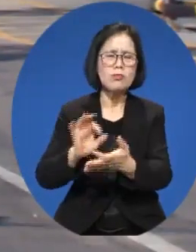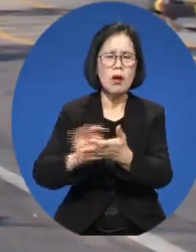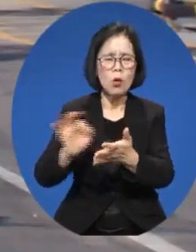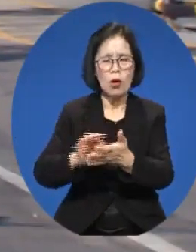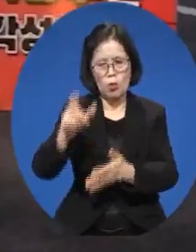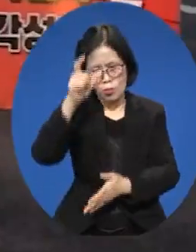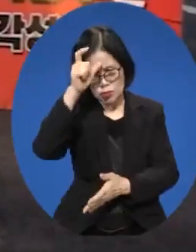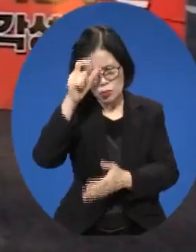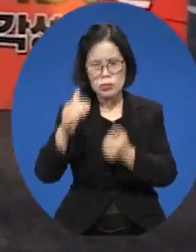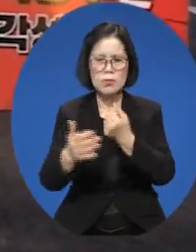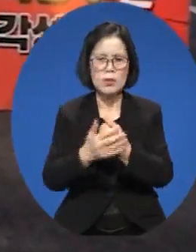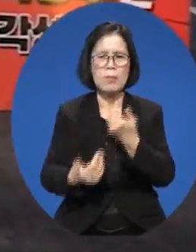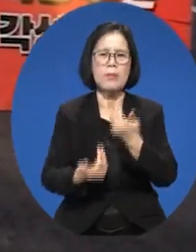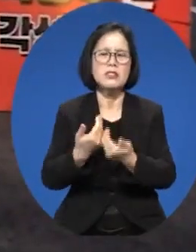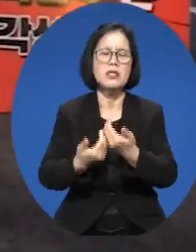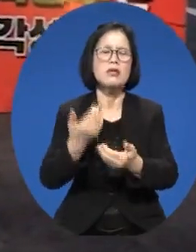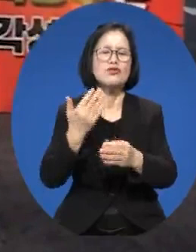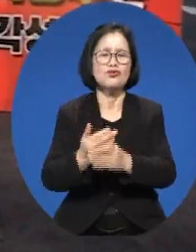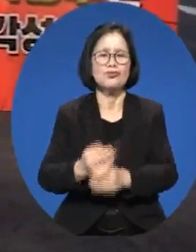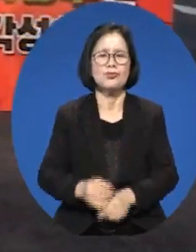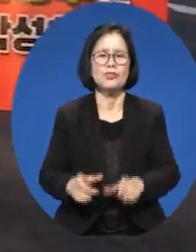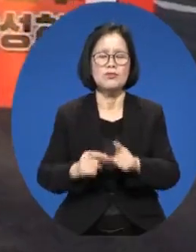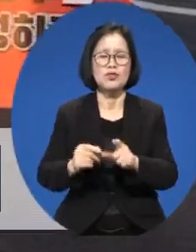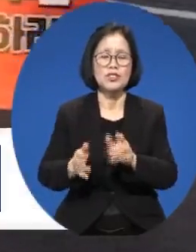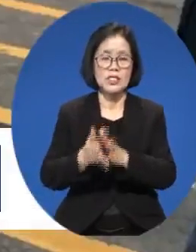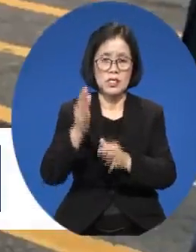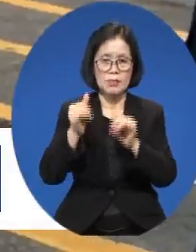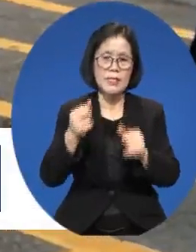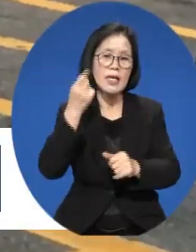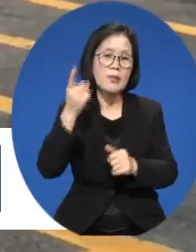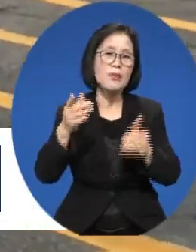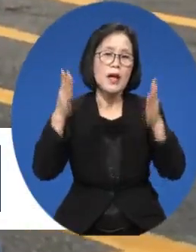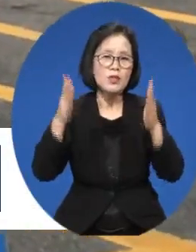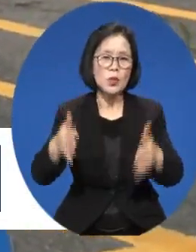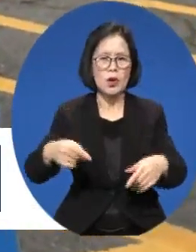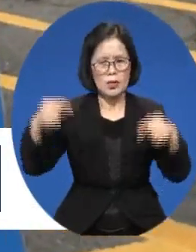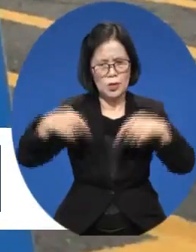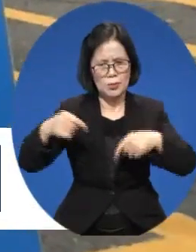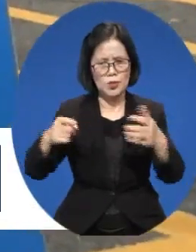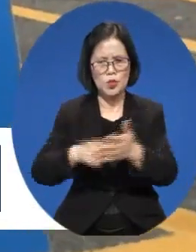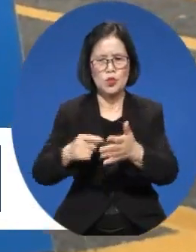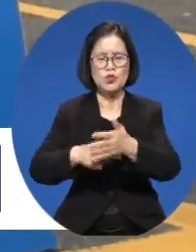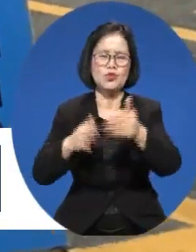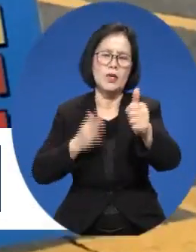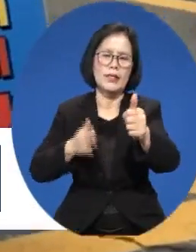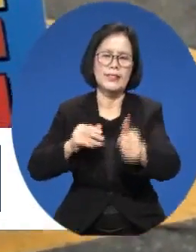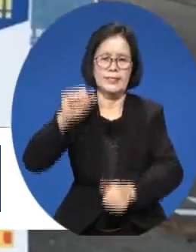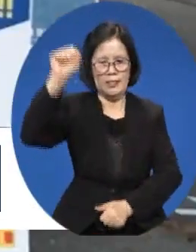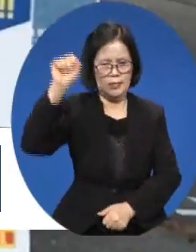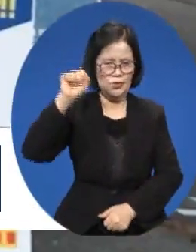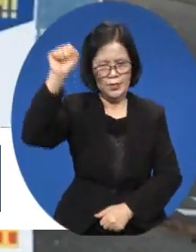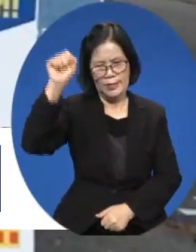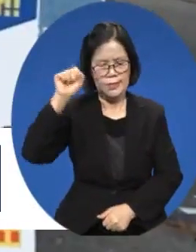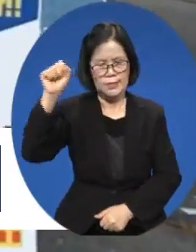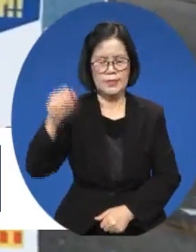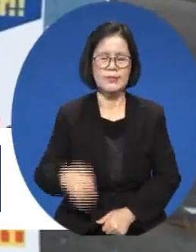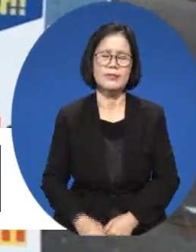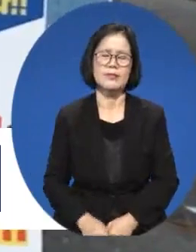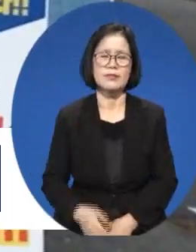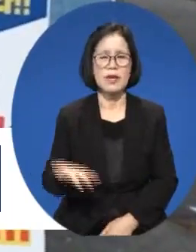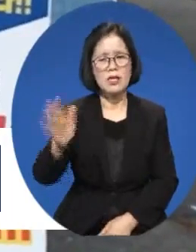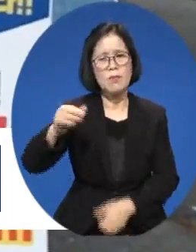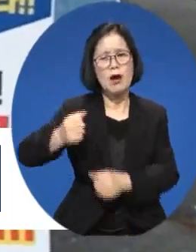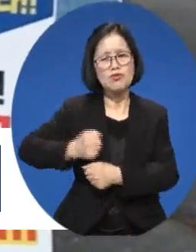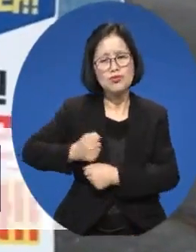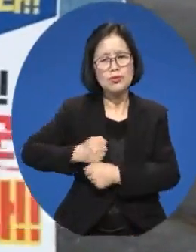빚고 있습니다 일부 시민은 사량 부 앞에서 한 달 간 협의를 촉구하는 시위를 벌였습니다 하지만 군단